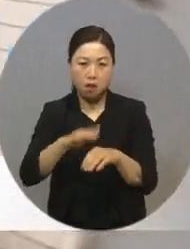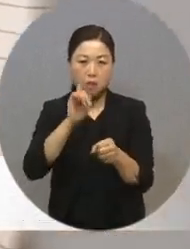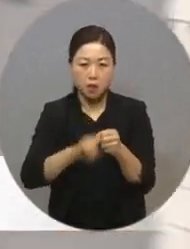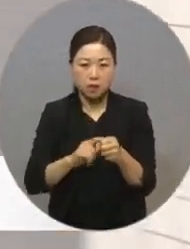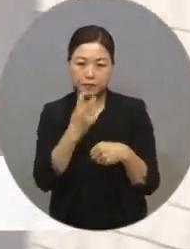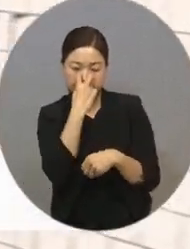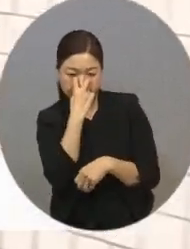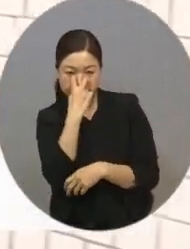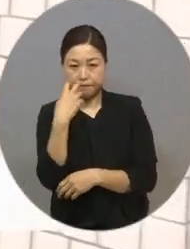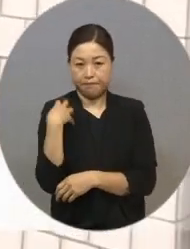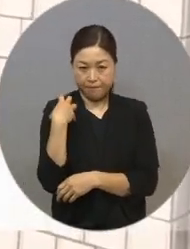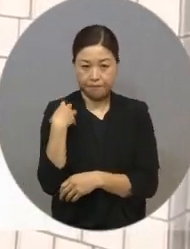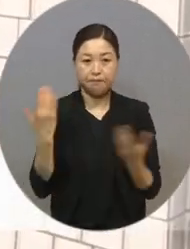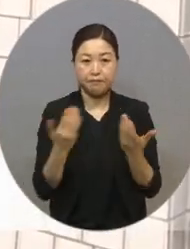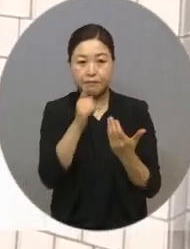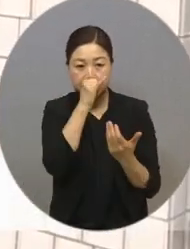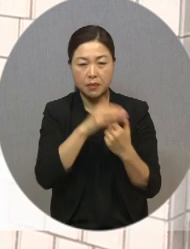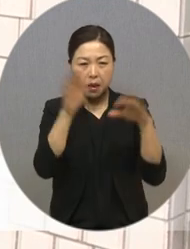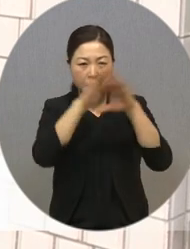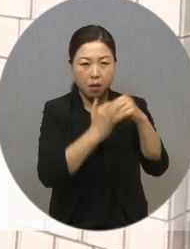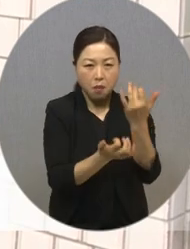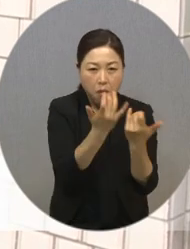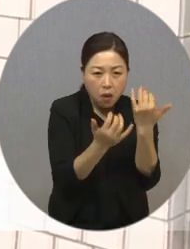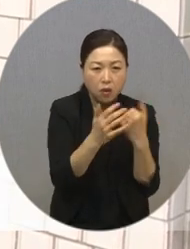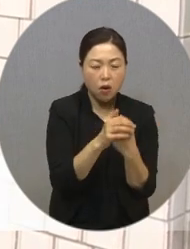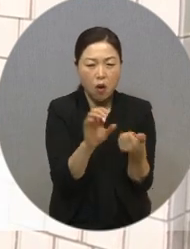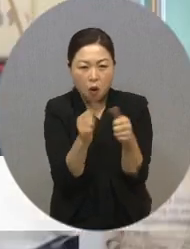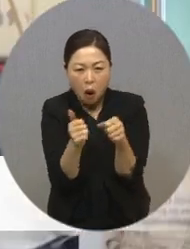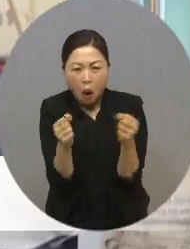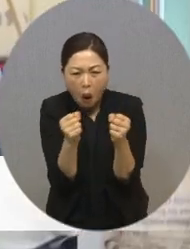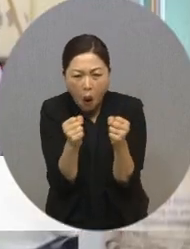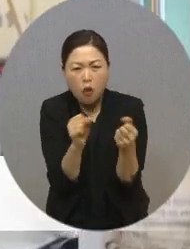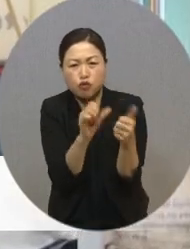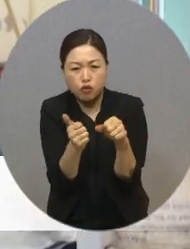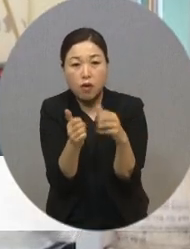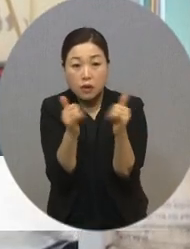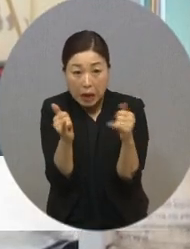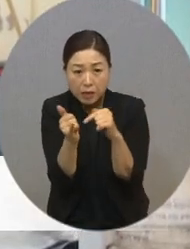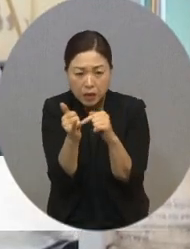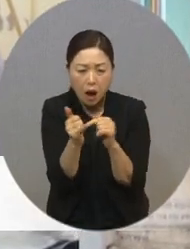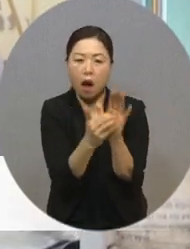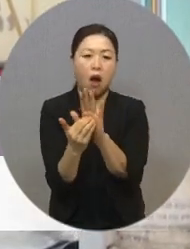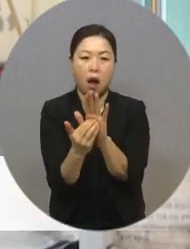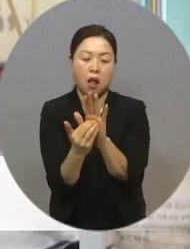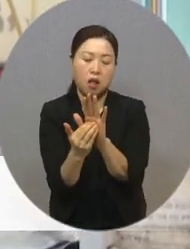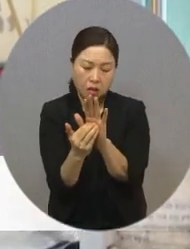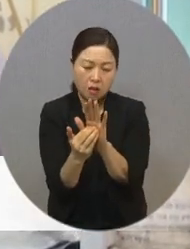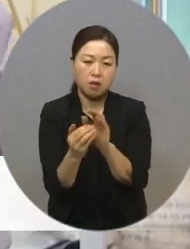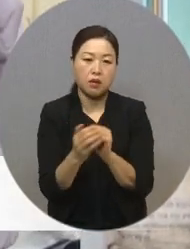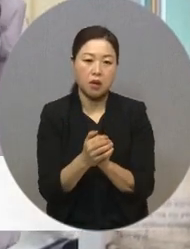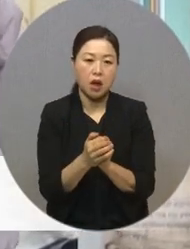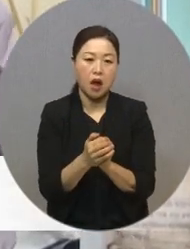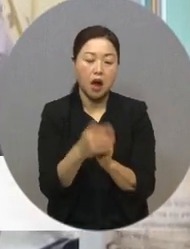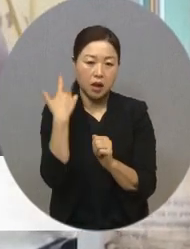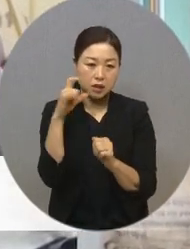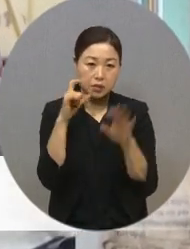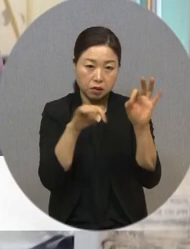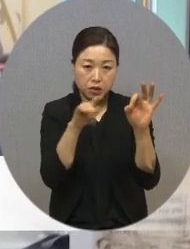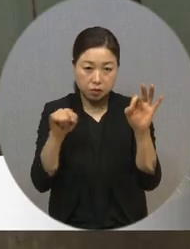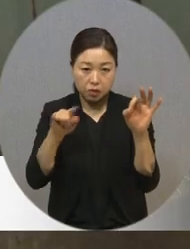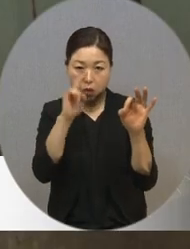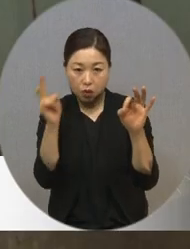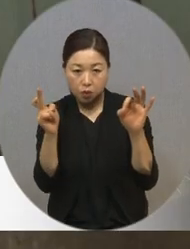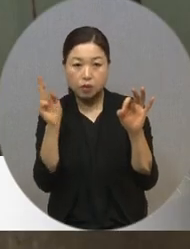근무를 실시하고 야간 화재, 동사자 발생을 막기 위해 오후 10시부터 다음 날 오전 3시까지 순찰 활동을